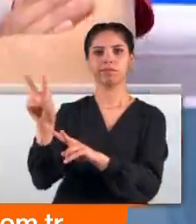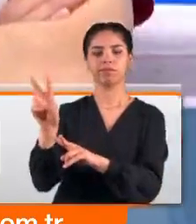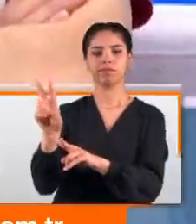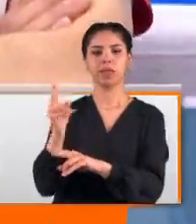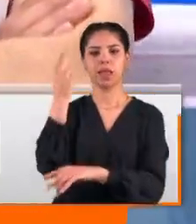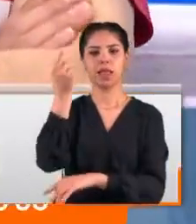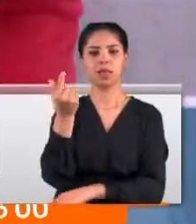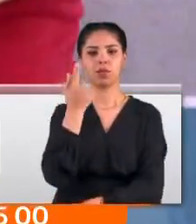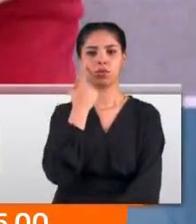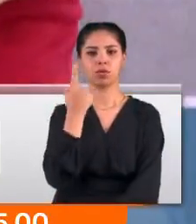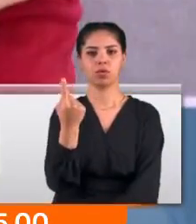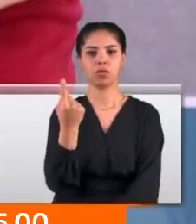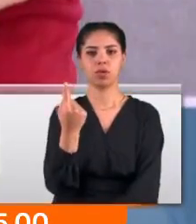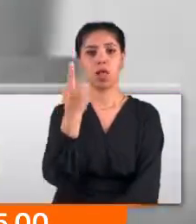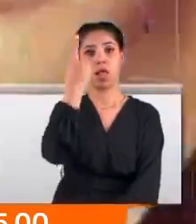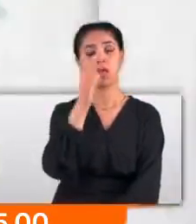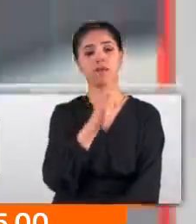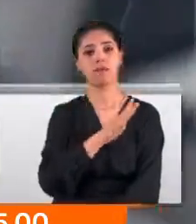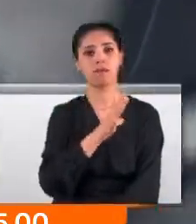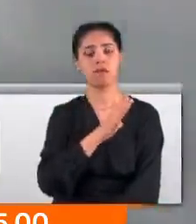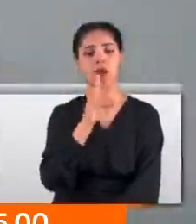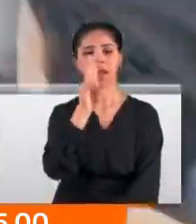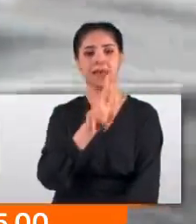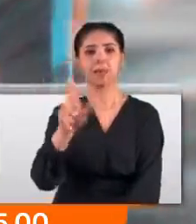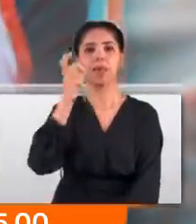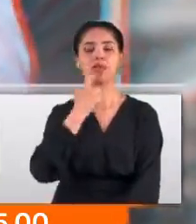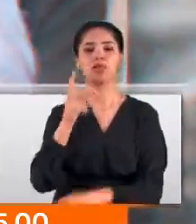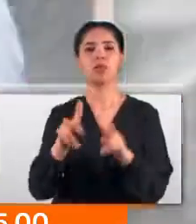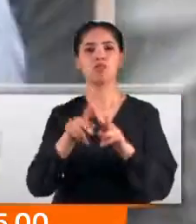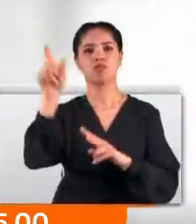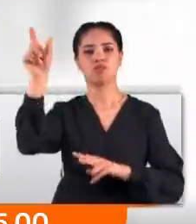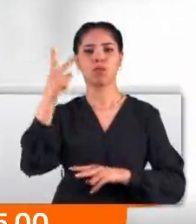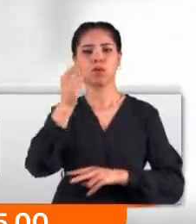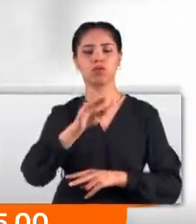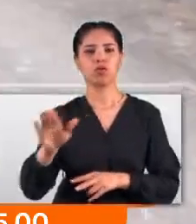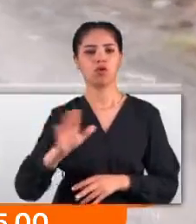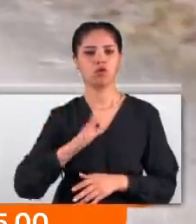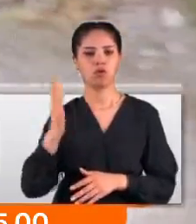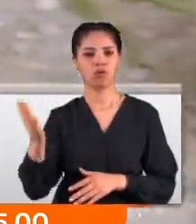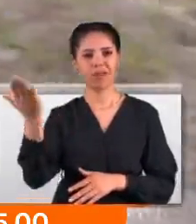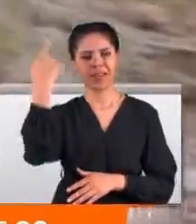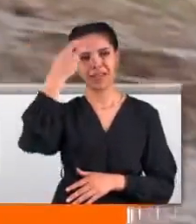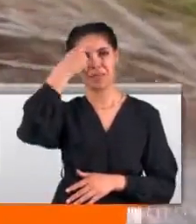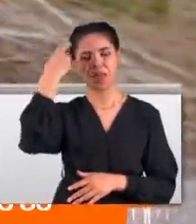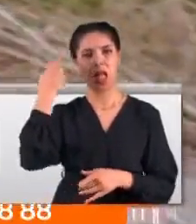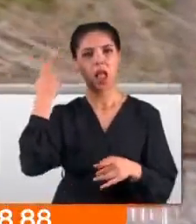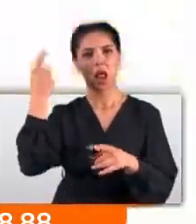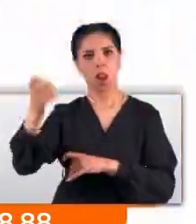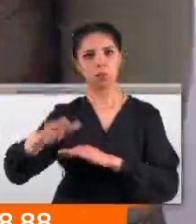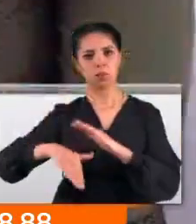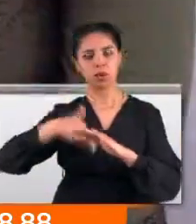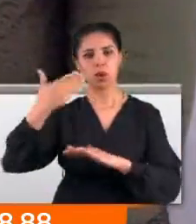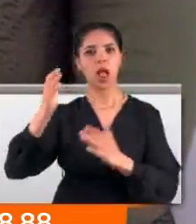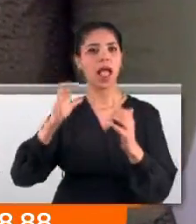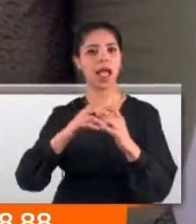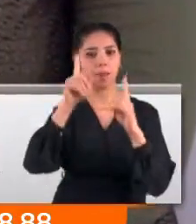civarıydı. Hepsi kurulmuş. Allah var yukarıda. 27 yaşındaki Muhammed Burhan iki çocuk babasıydı. Geçen yaz öldürülmesi sonrası